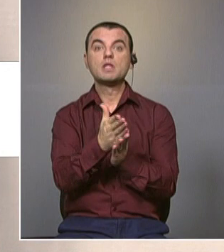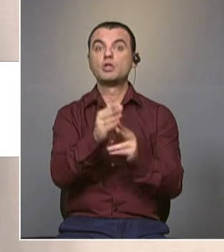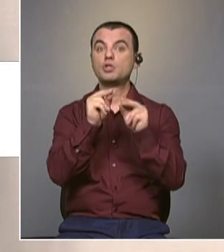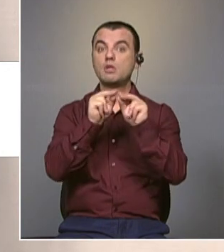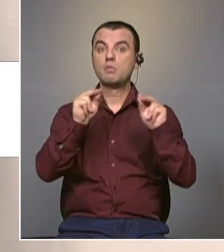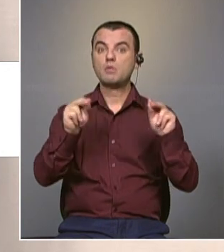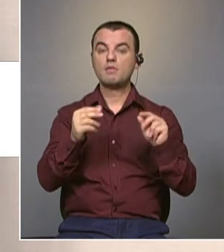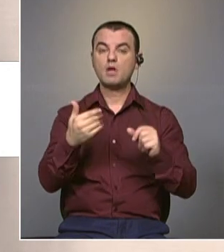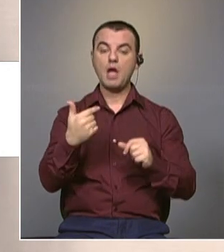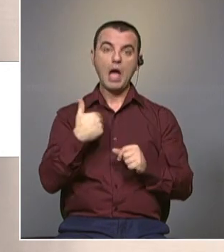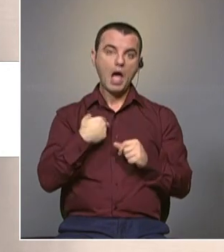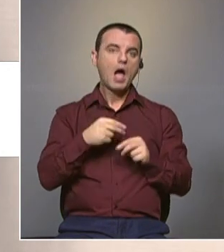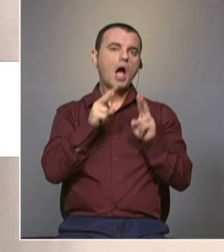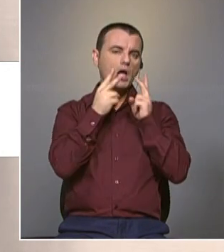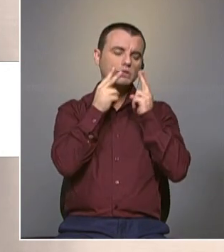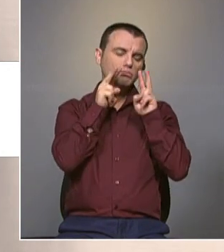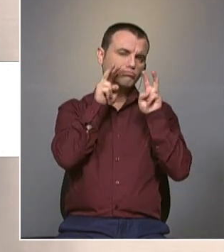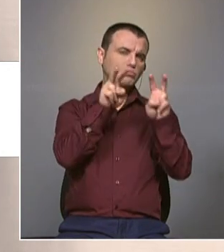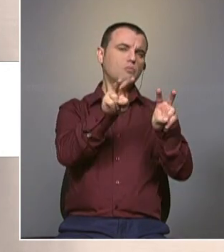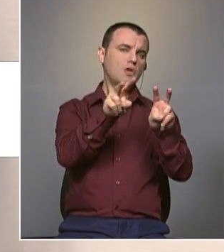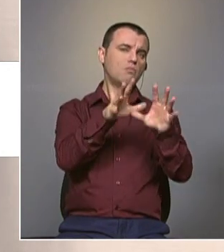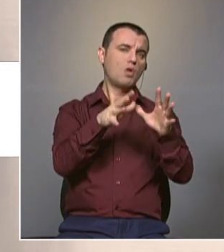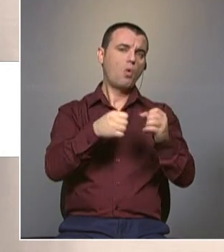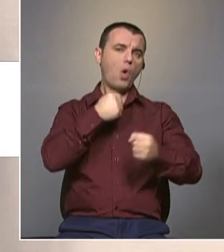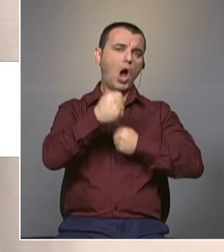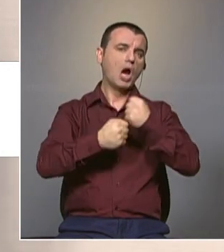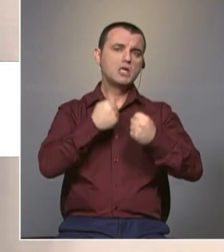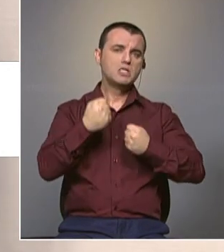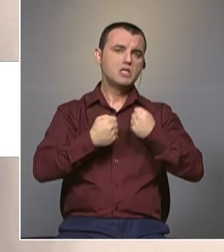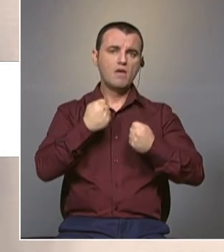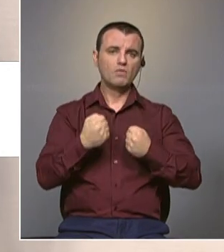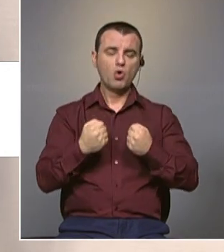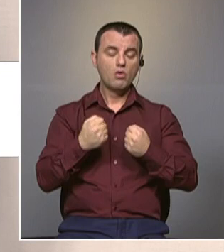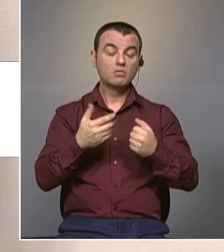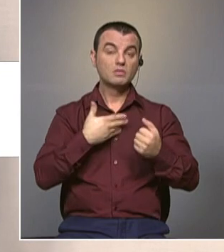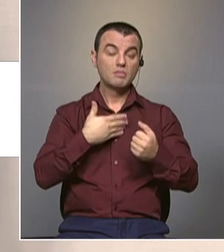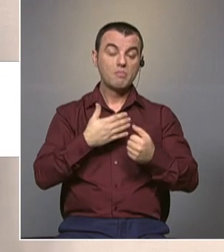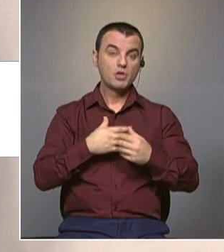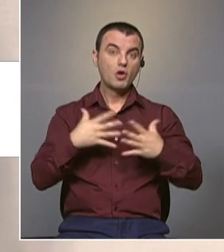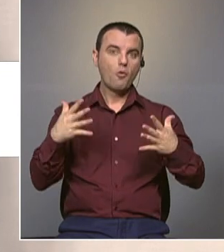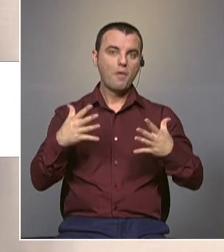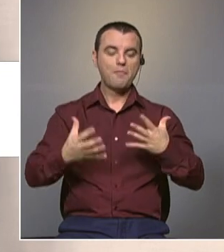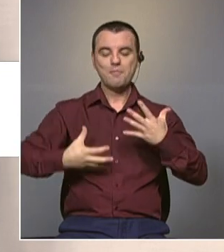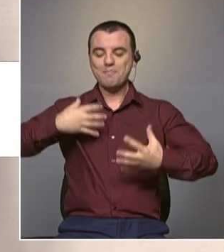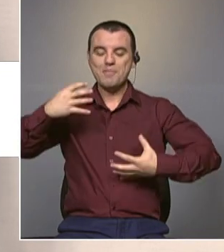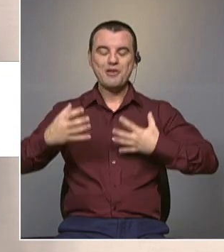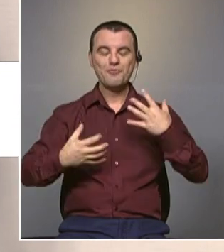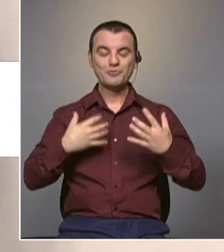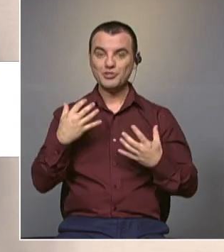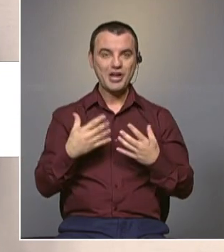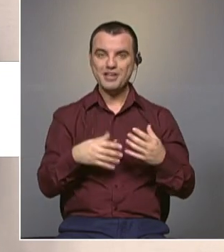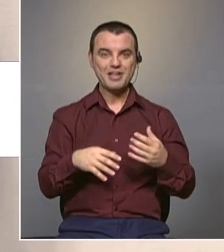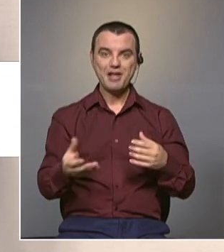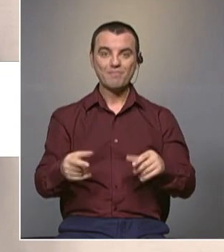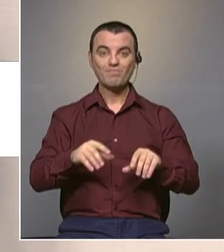активно и отстрани, и отвътре. За мен беше също голямо приключение да придружавам българските